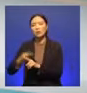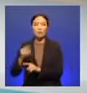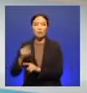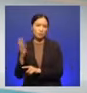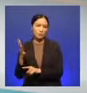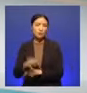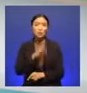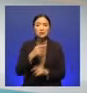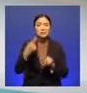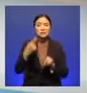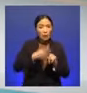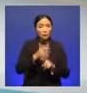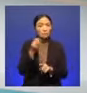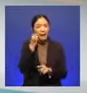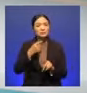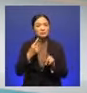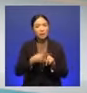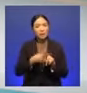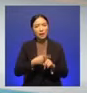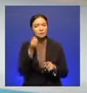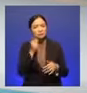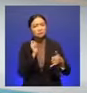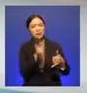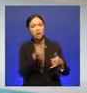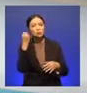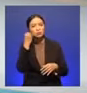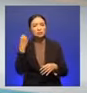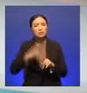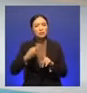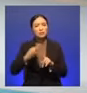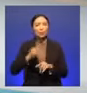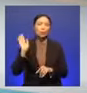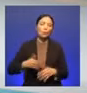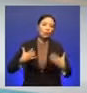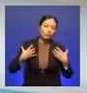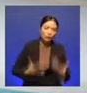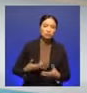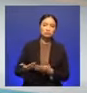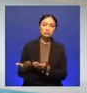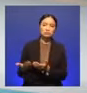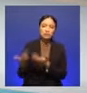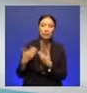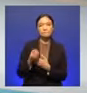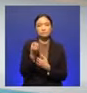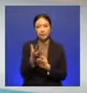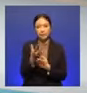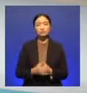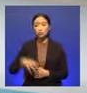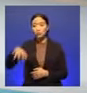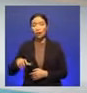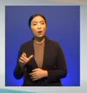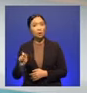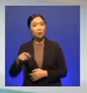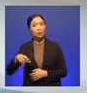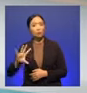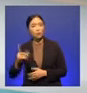าระหนักมากเลยเพราะงั้นสิ่งที่เราช่วยกันทำได้มีหน่วยงานที่ทำแล้วก็คือพอช.นะครับภาพต่อไปครับซึ่งก็เป็นพันธมิตรหลัก